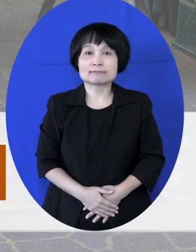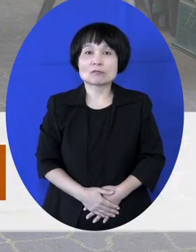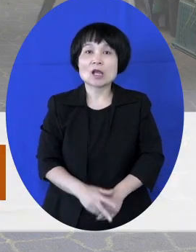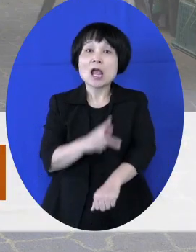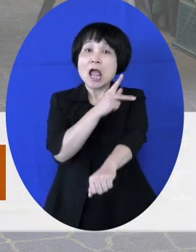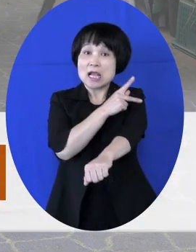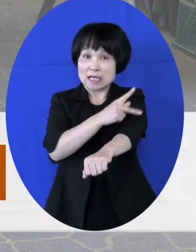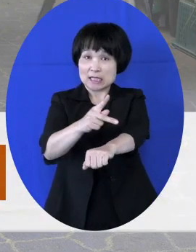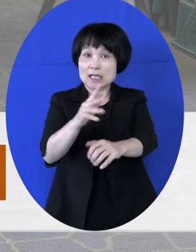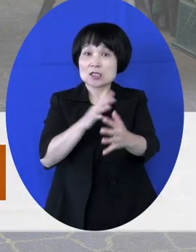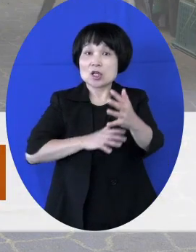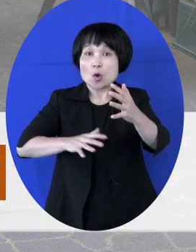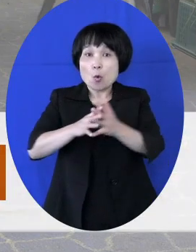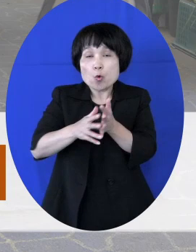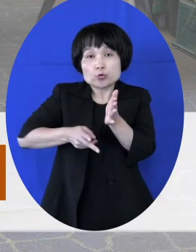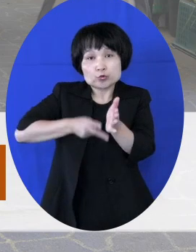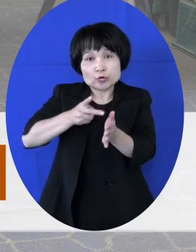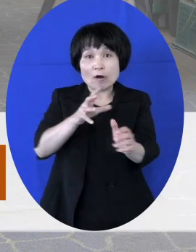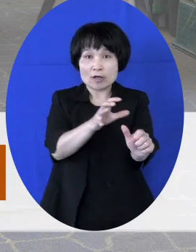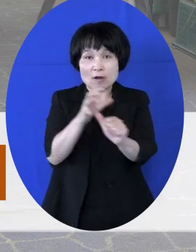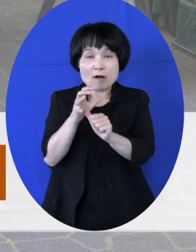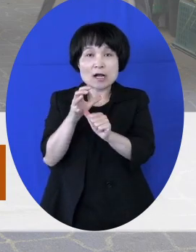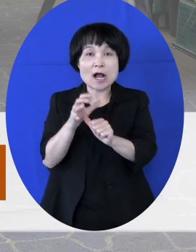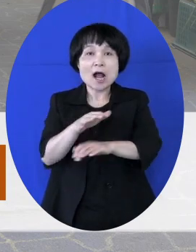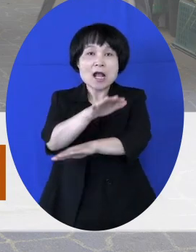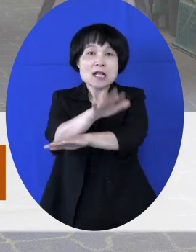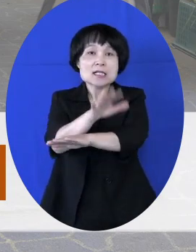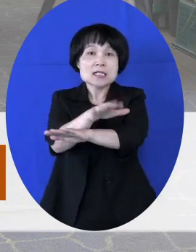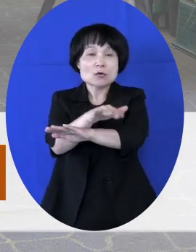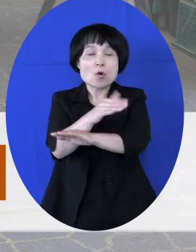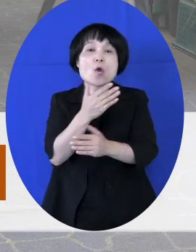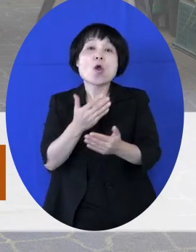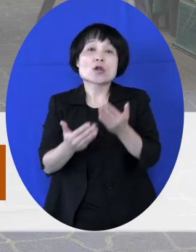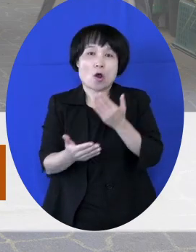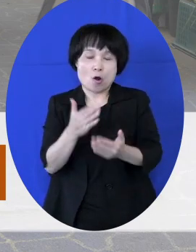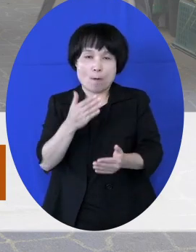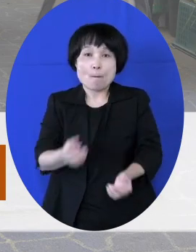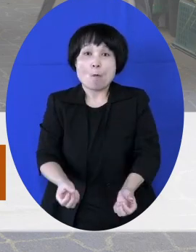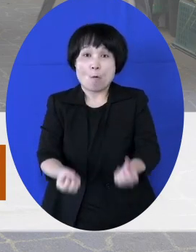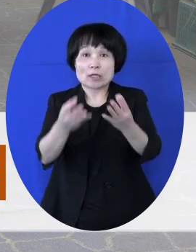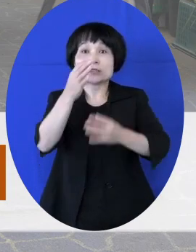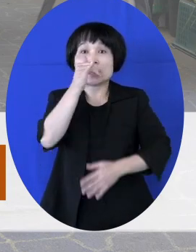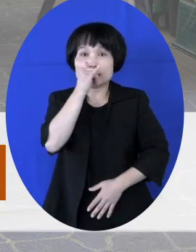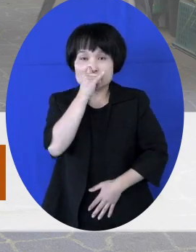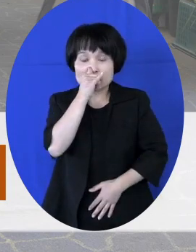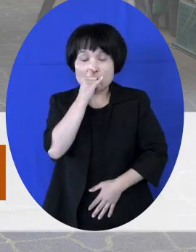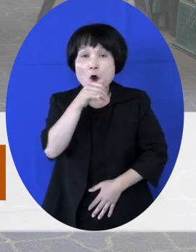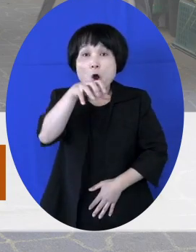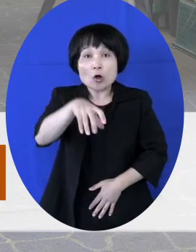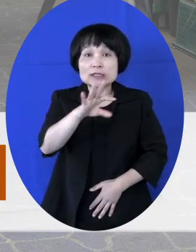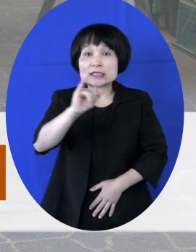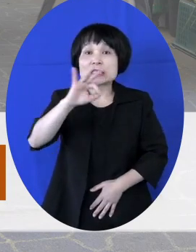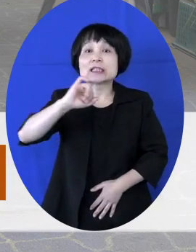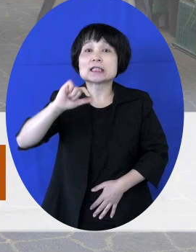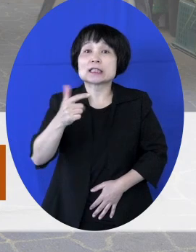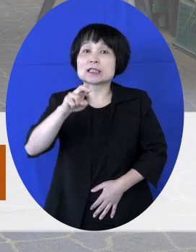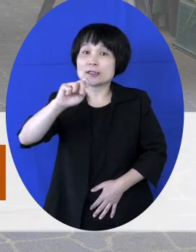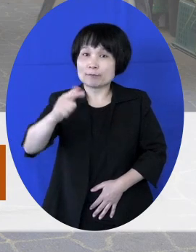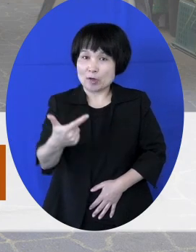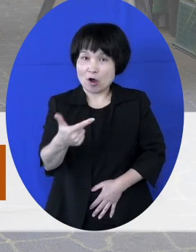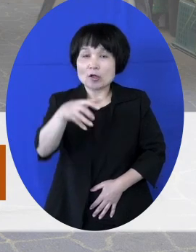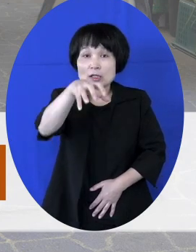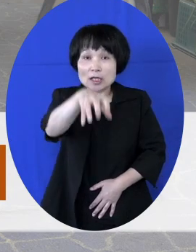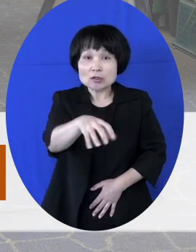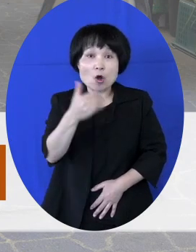KTX 공주형 열차를 이용한 농촌 체험과 문화 탐방 행사가 지난 6일 이인면 신영 1위 마을에서